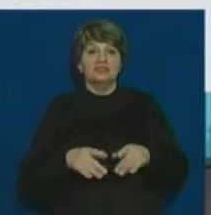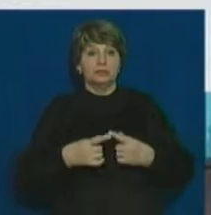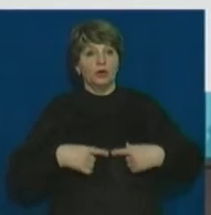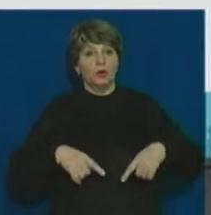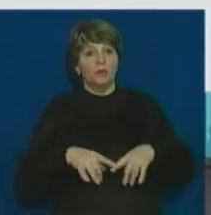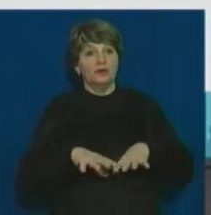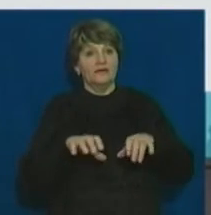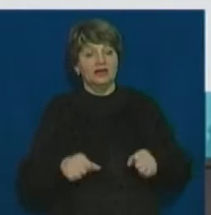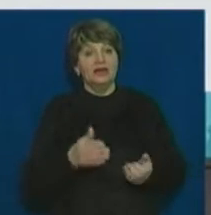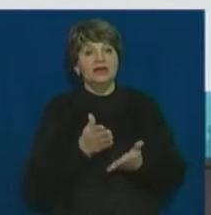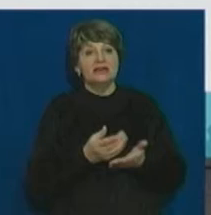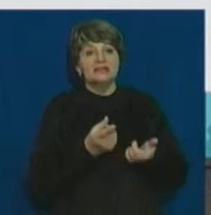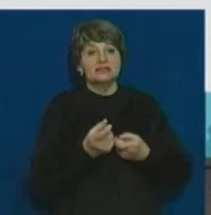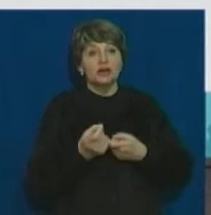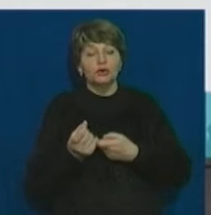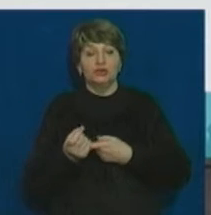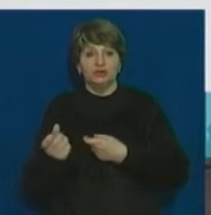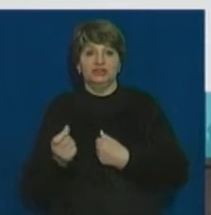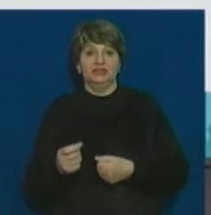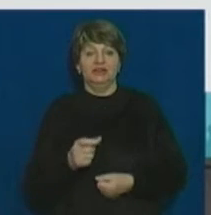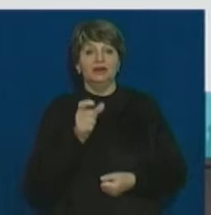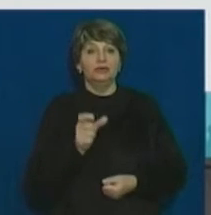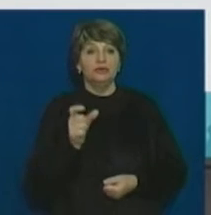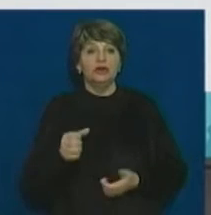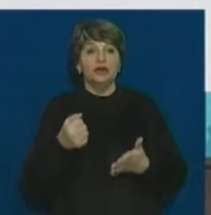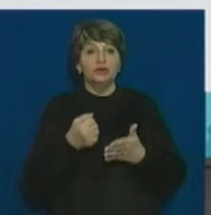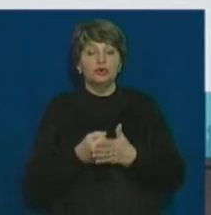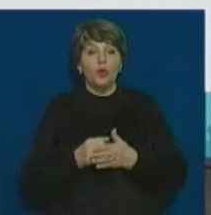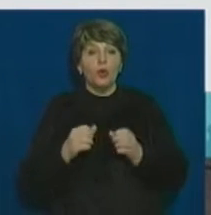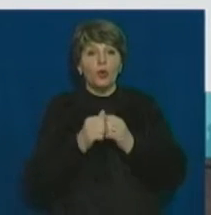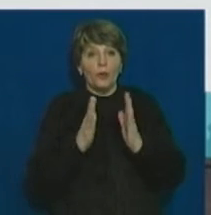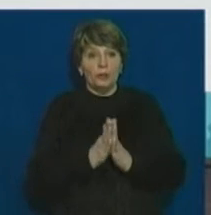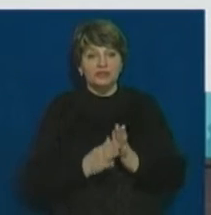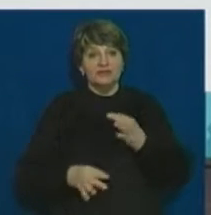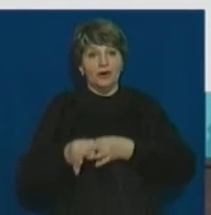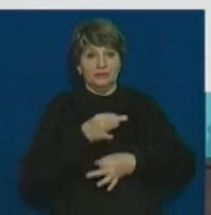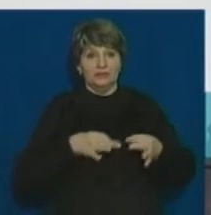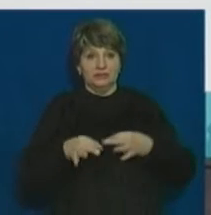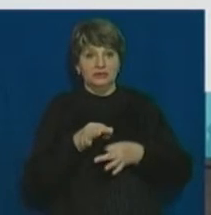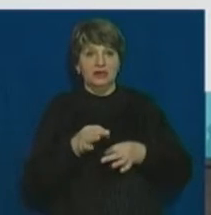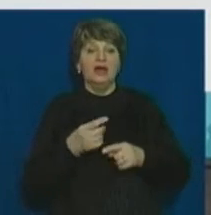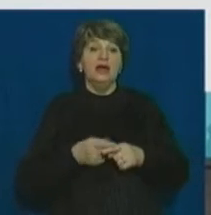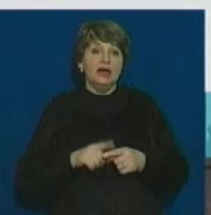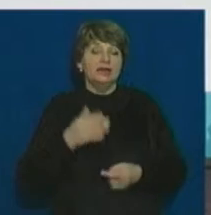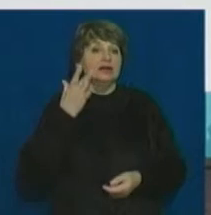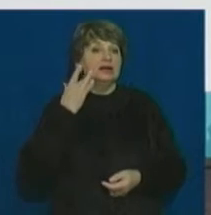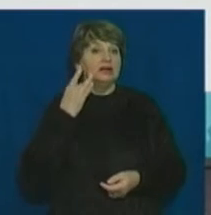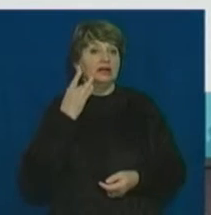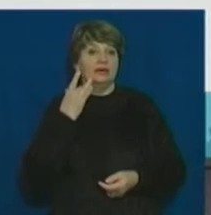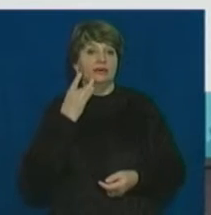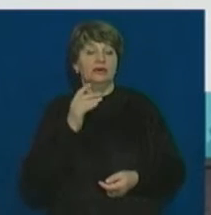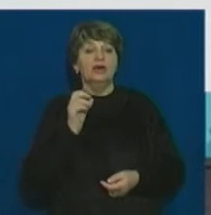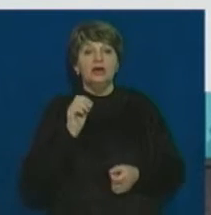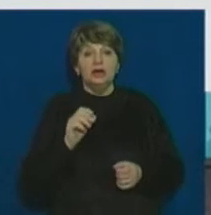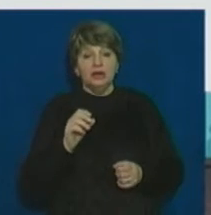є якраз залучення громадян до прийняття рішень. І от публічні консультації – це один із таких дійсно легких способів залучити якомога